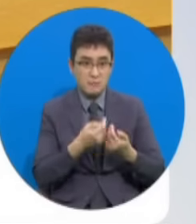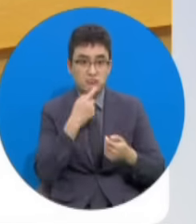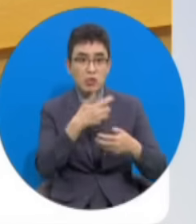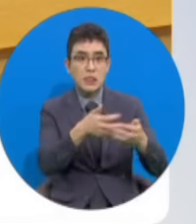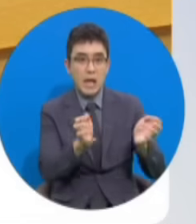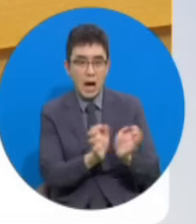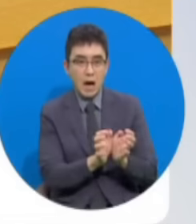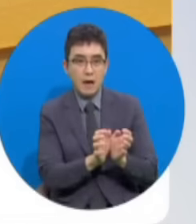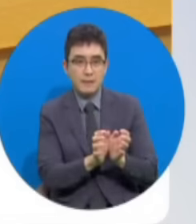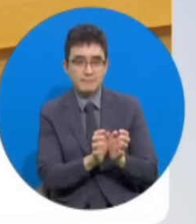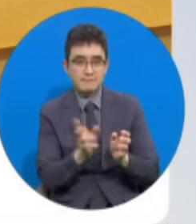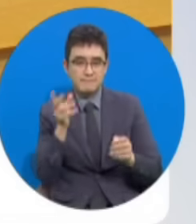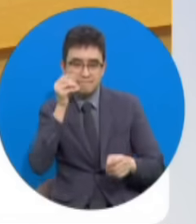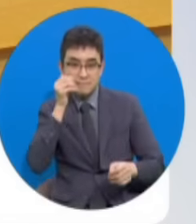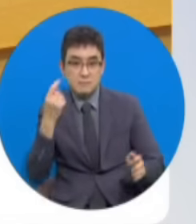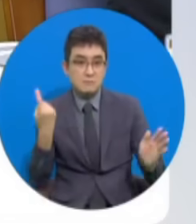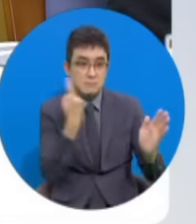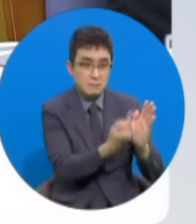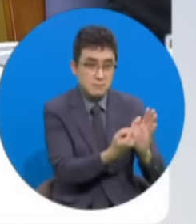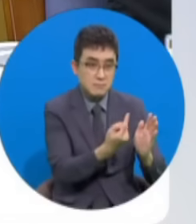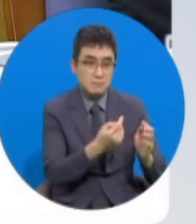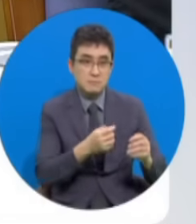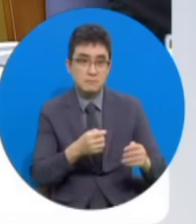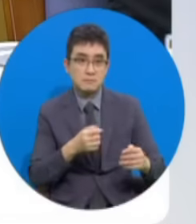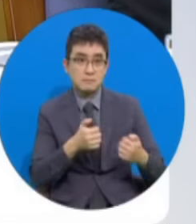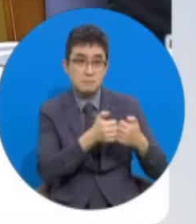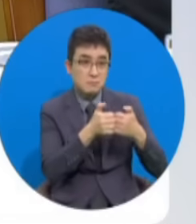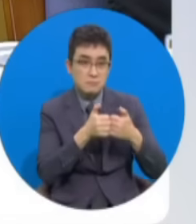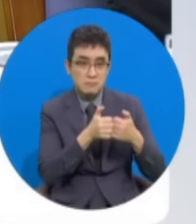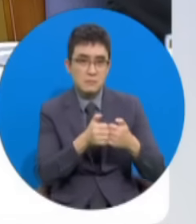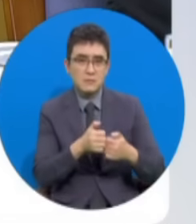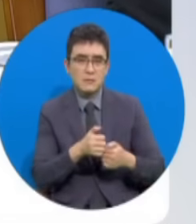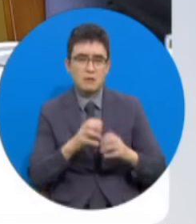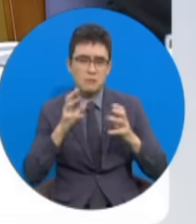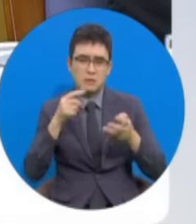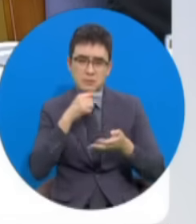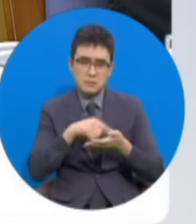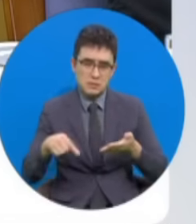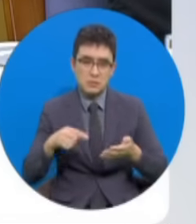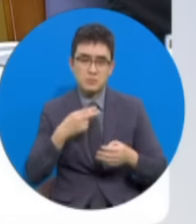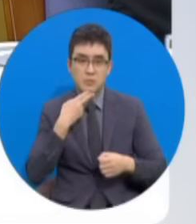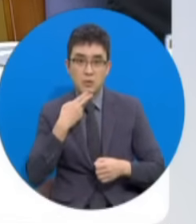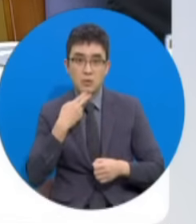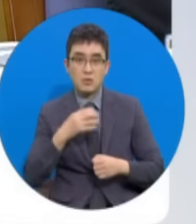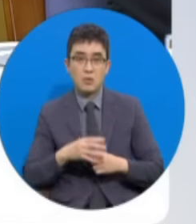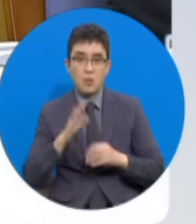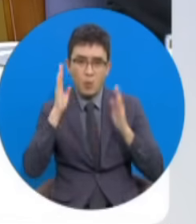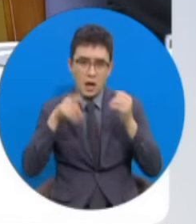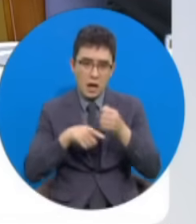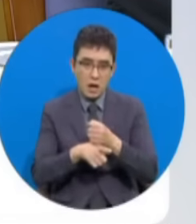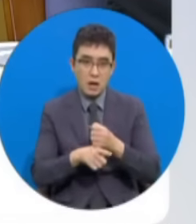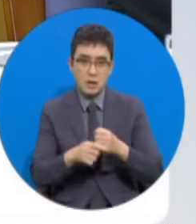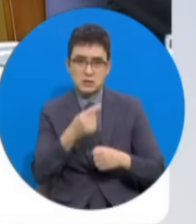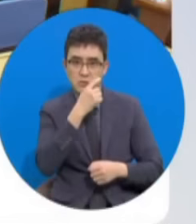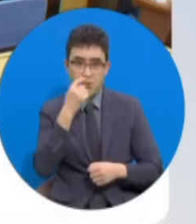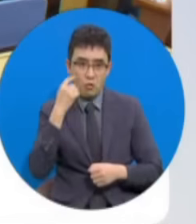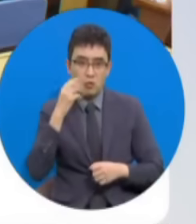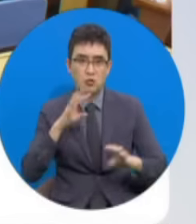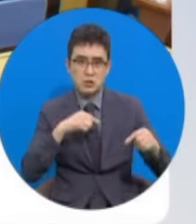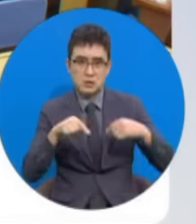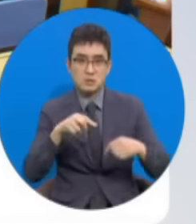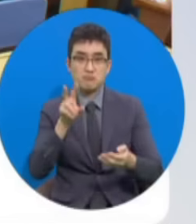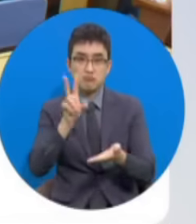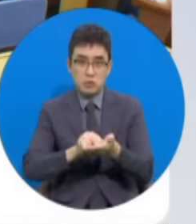만나서 대화했잖아요. 그런 과정에서는 최소한의 국격을 바탕으로 과학적인 근거 우리 정부가 해야 되는 역할 속에서의 정치권의